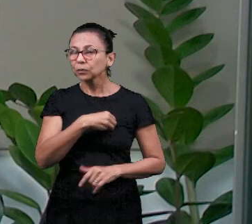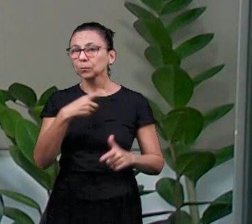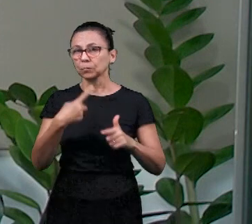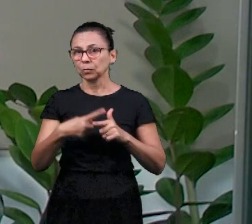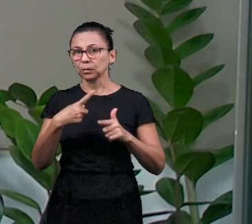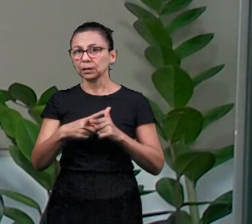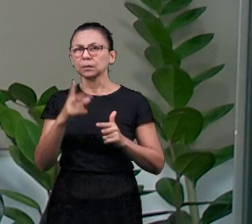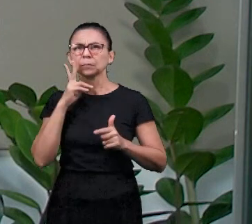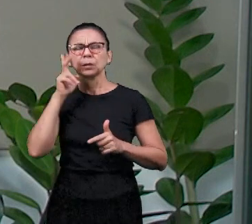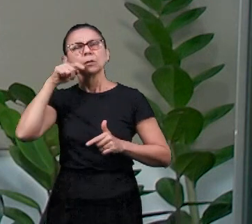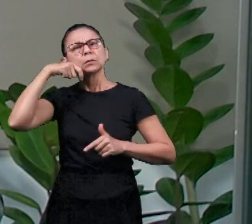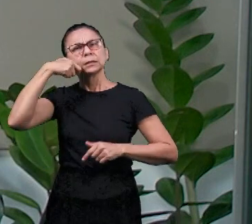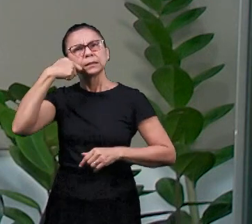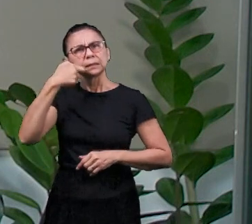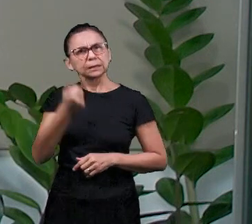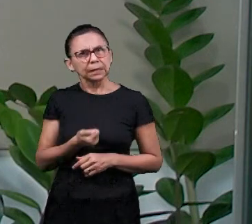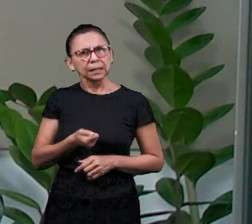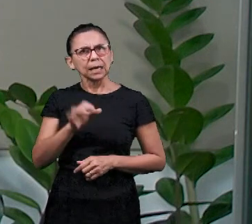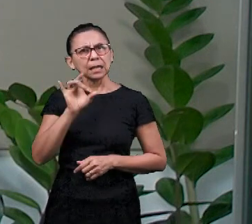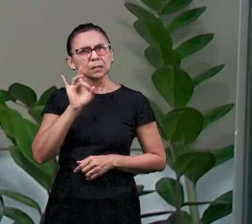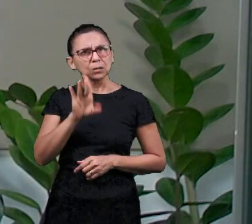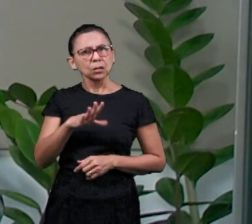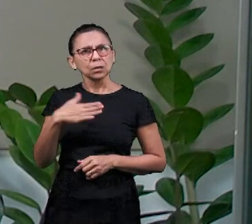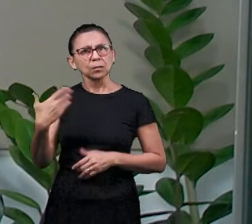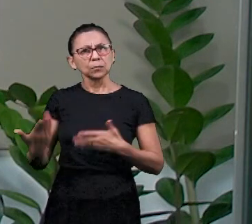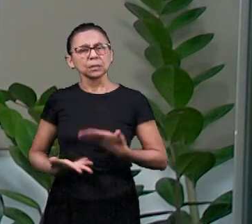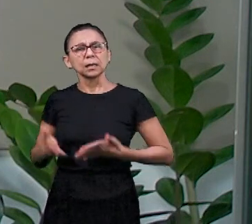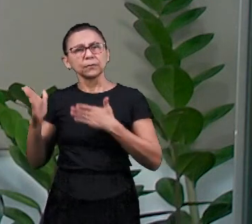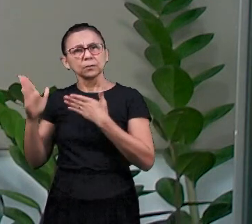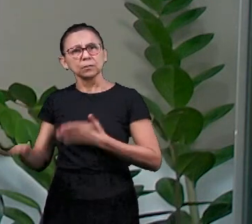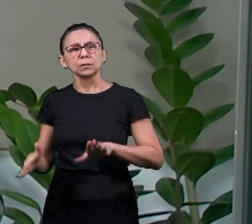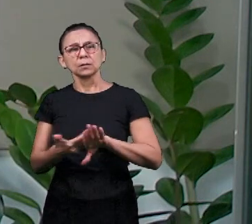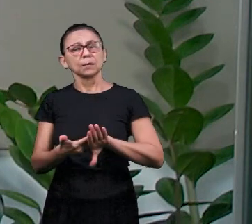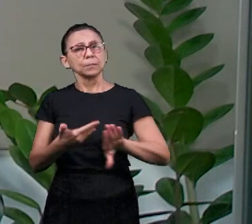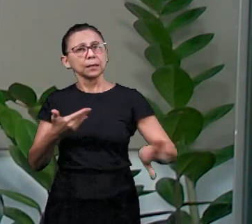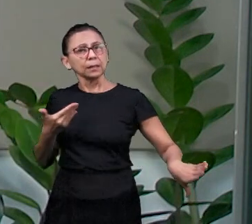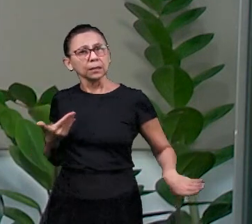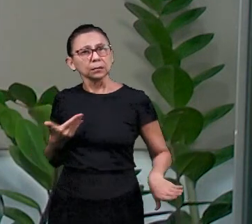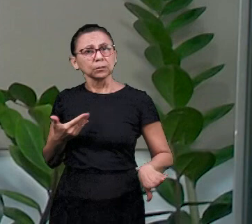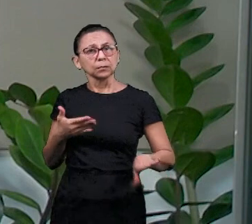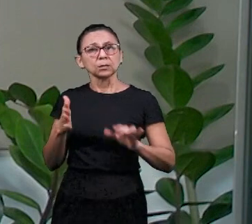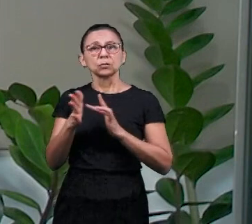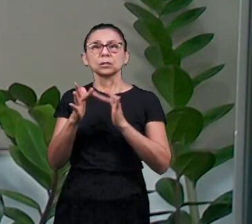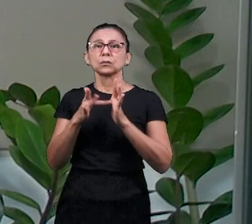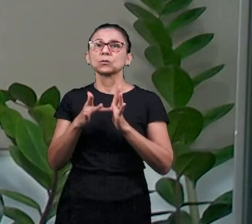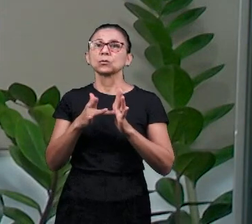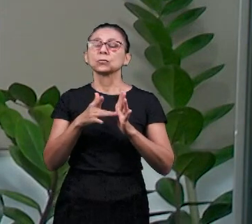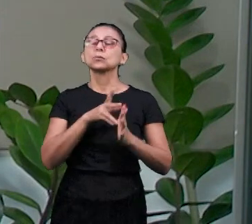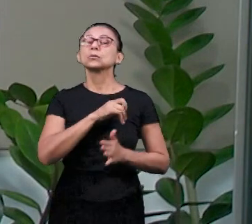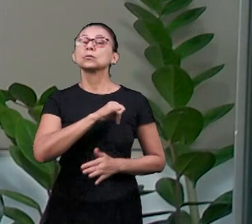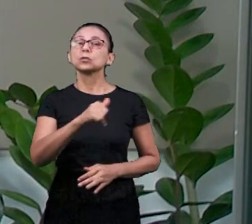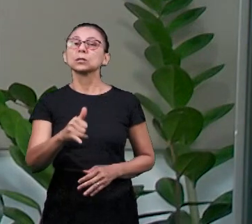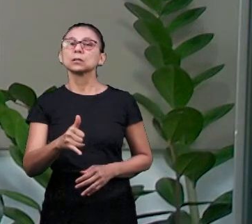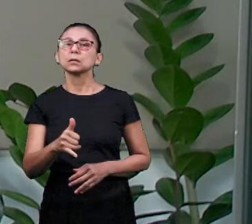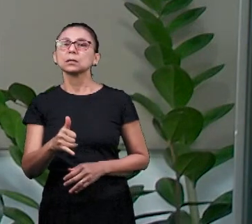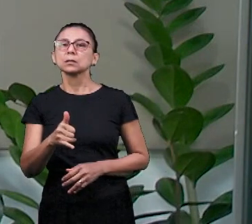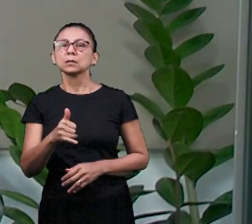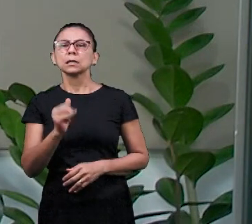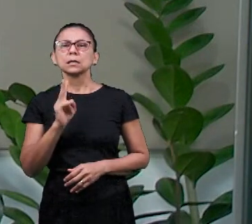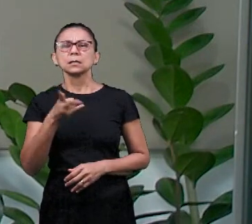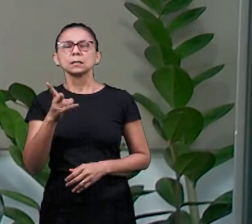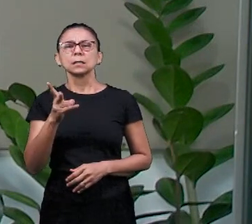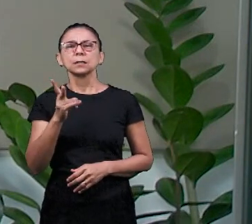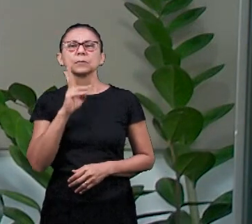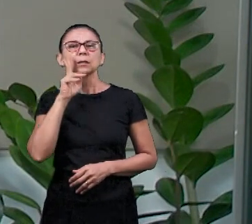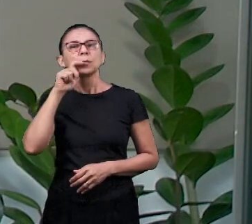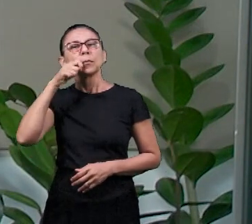les serviteurs, pour les chrétiens. Toutes les fois que vous mangez de ce pain et vous mangez de ce pain, vous annoncez la mort du Seigneur.